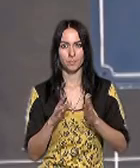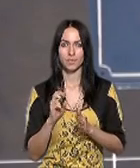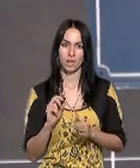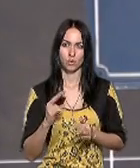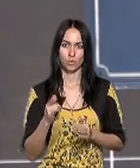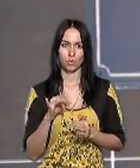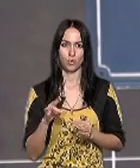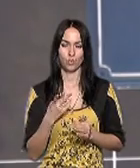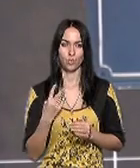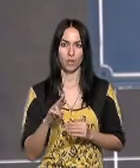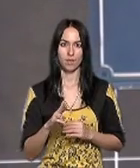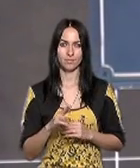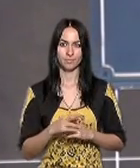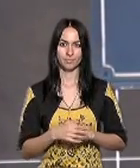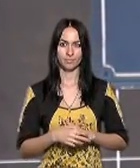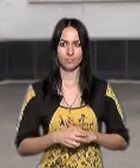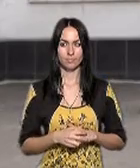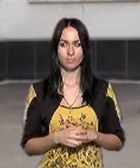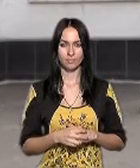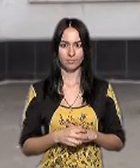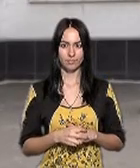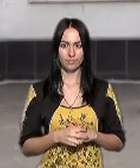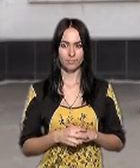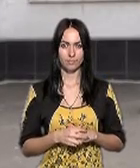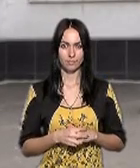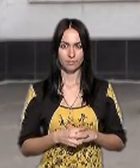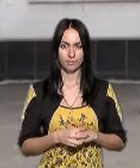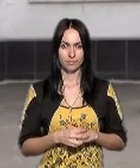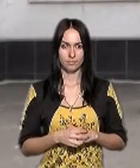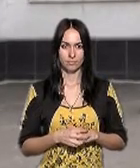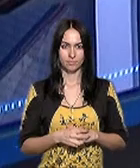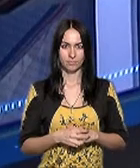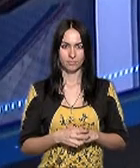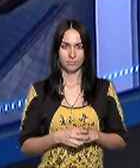грудня. Альона Рязанцева та Дмитро Денисов. Новини на Суспільному. Харків.